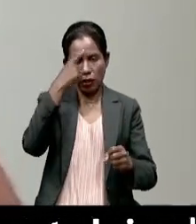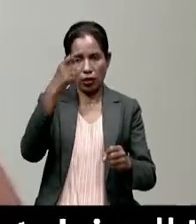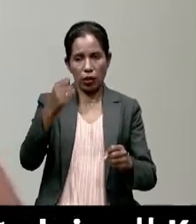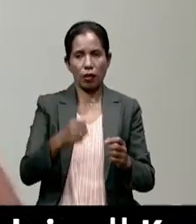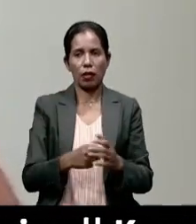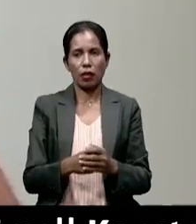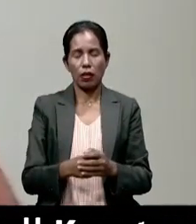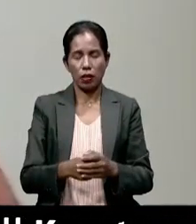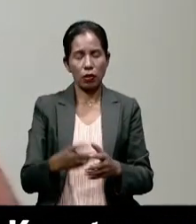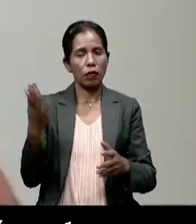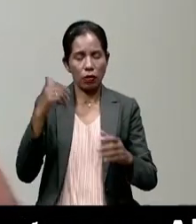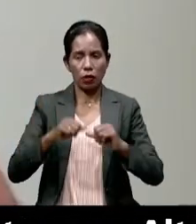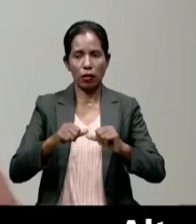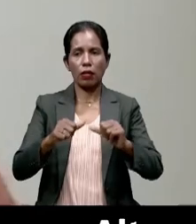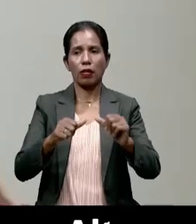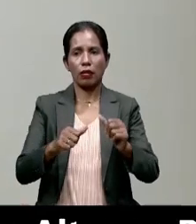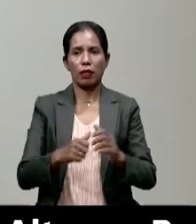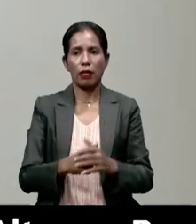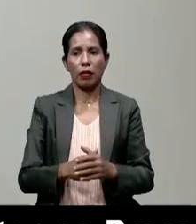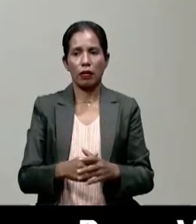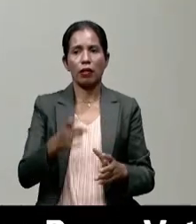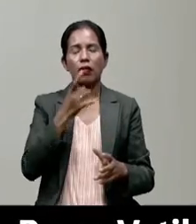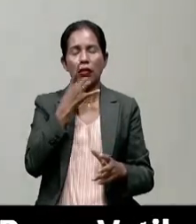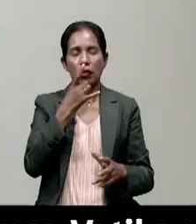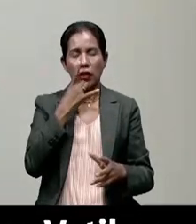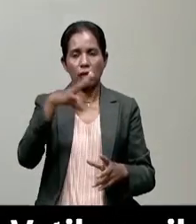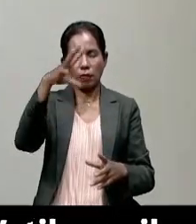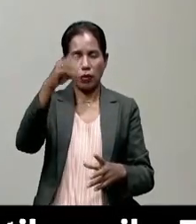presiden lau dia kel, mau ibu punya dok mem, hai mat yang tahu,